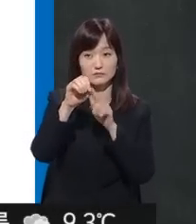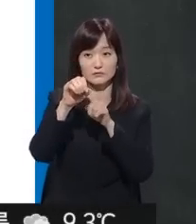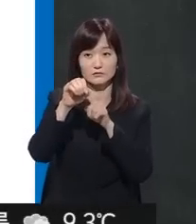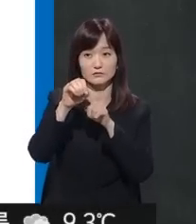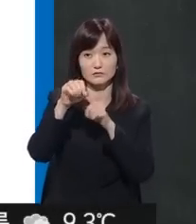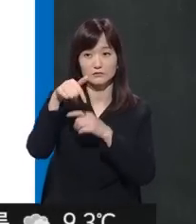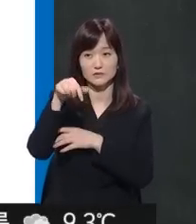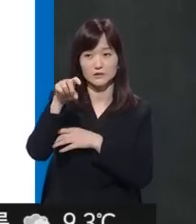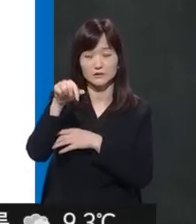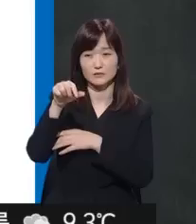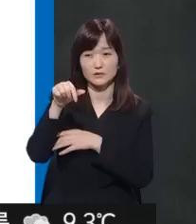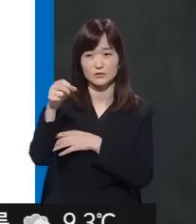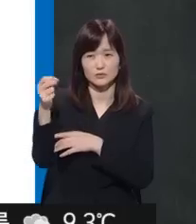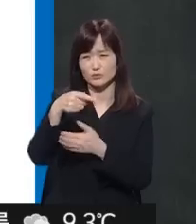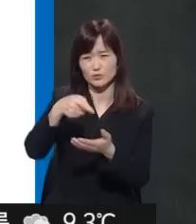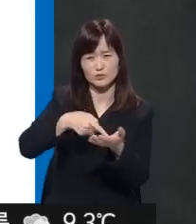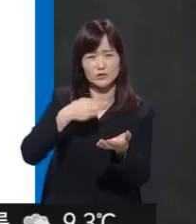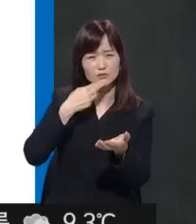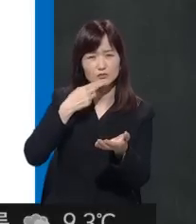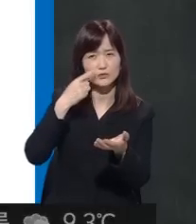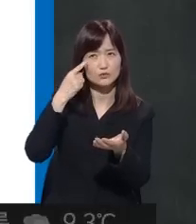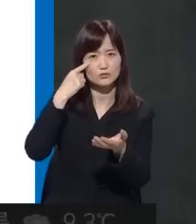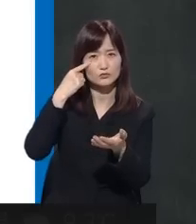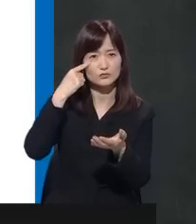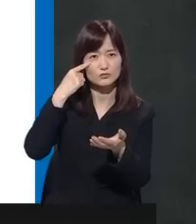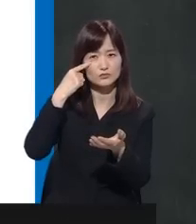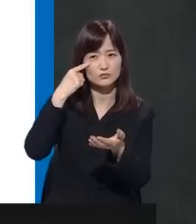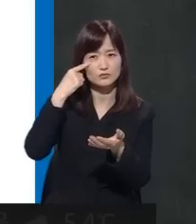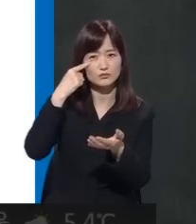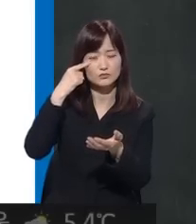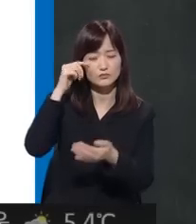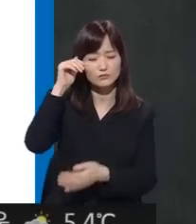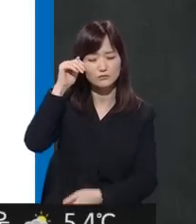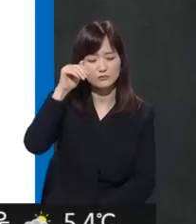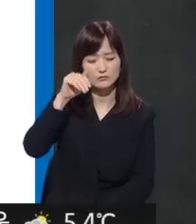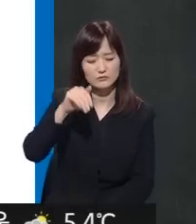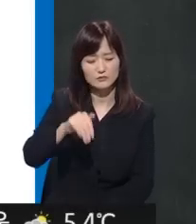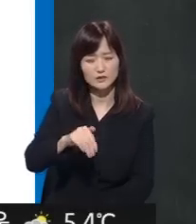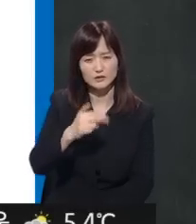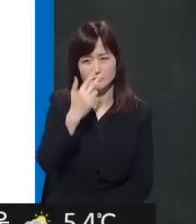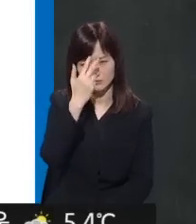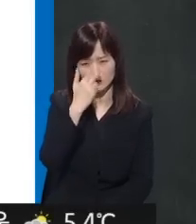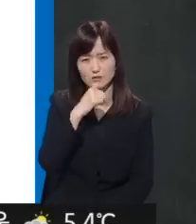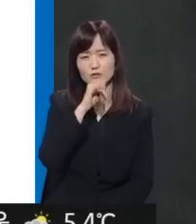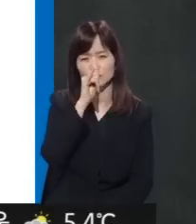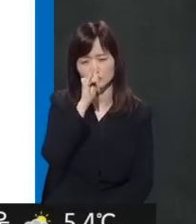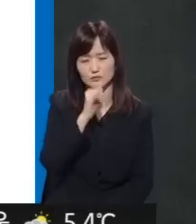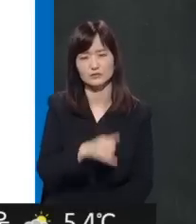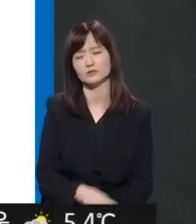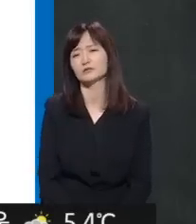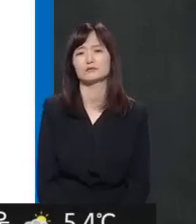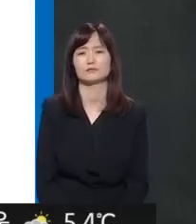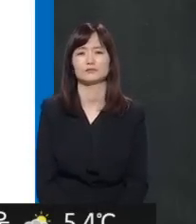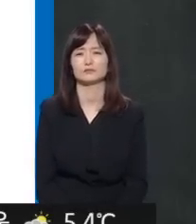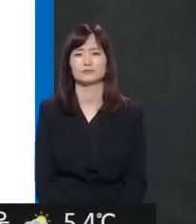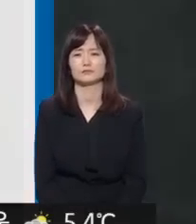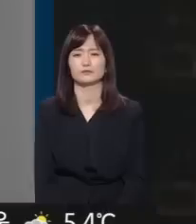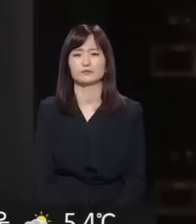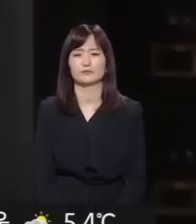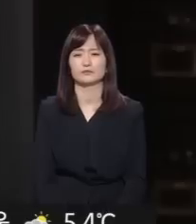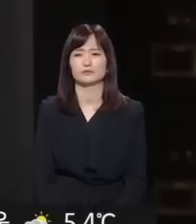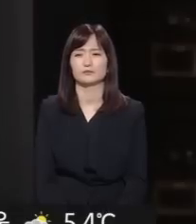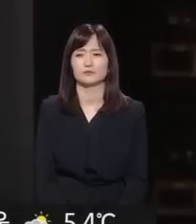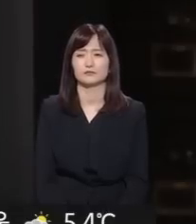수술은 할 수가 없고 눈은 실명이 된다 그래서 지금 그 결과를 2차 수술 결과 기다리고 있습니다 저 가해자의 뭐